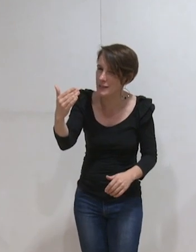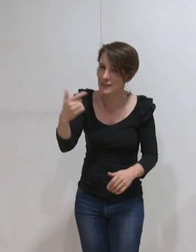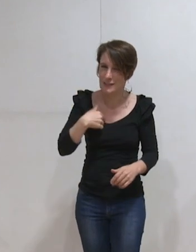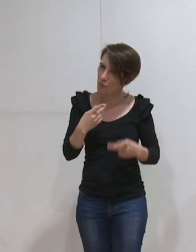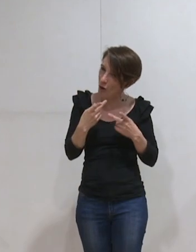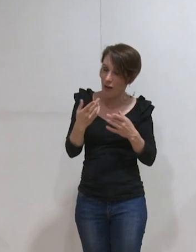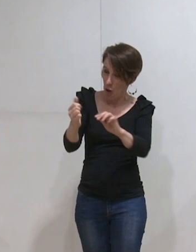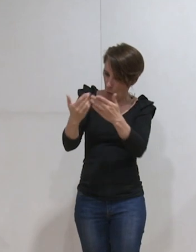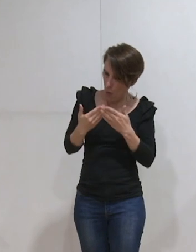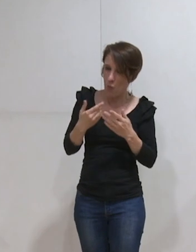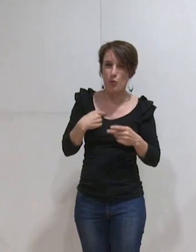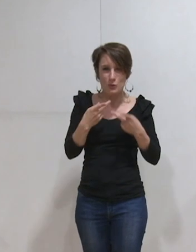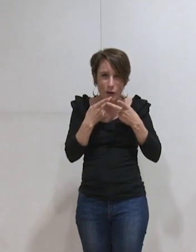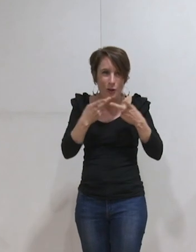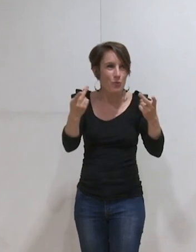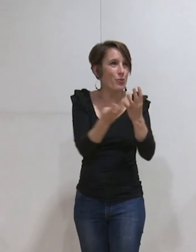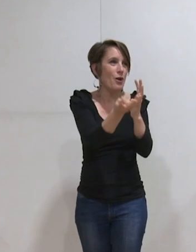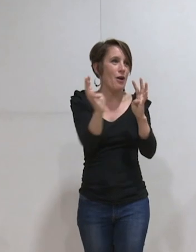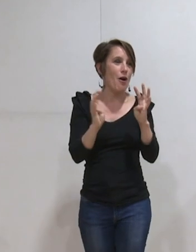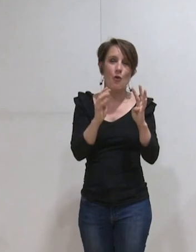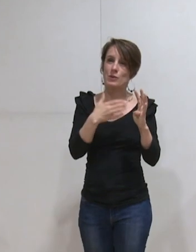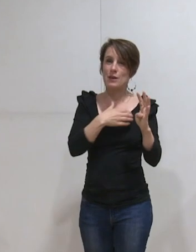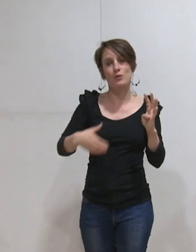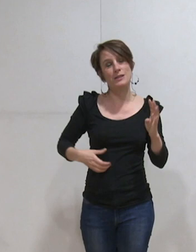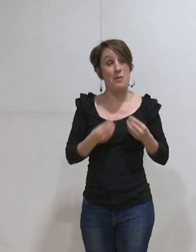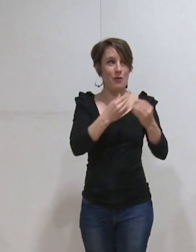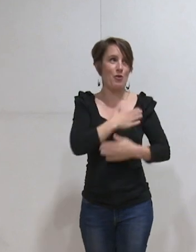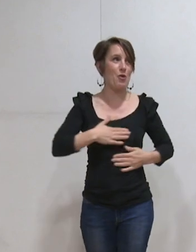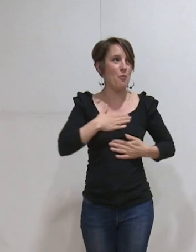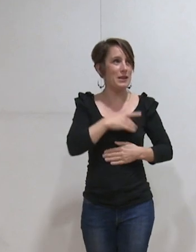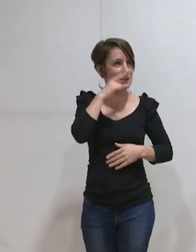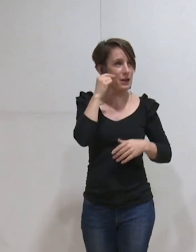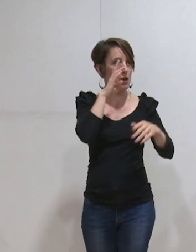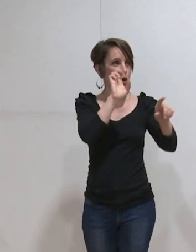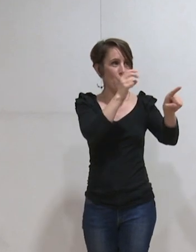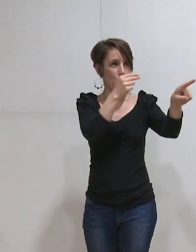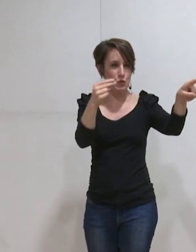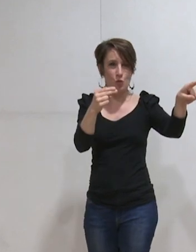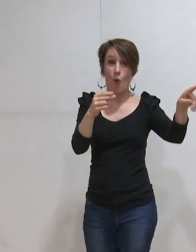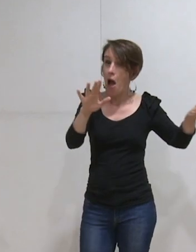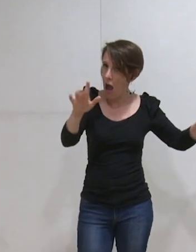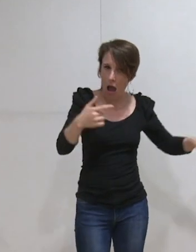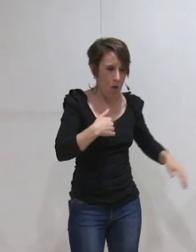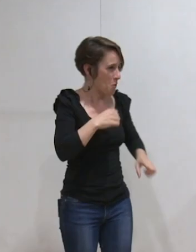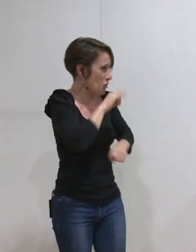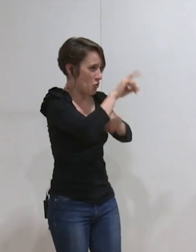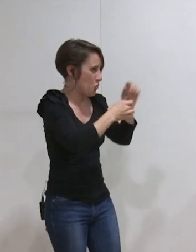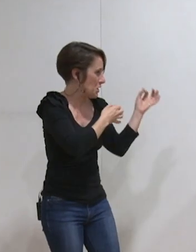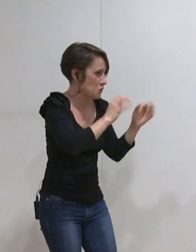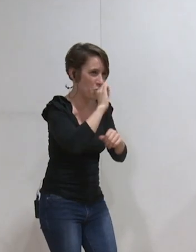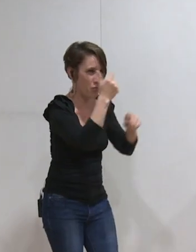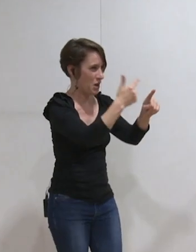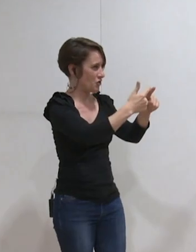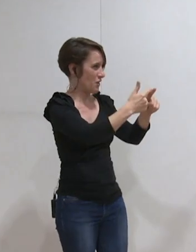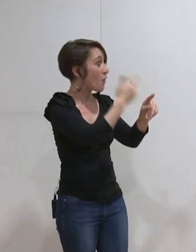municipal ça va faire tellement plaisir à Paul Bron donc vous la donnerez à chaque fois et bien faisons comme cela tiens allez